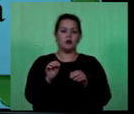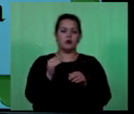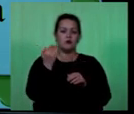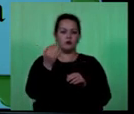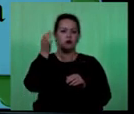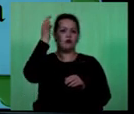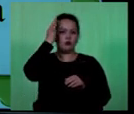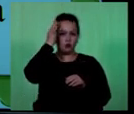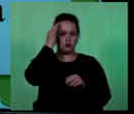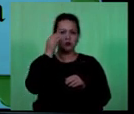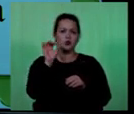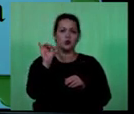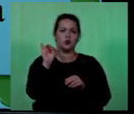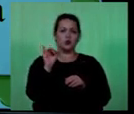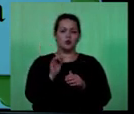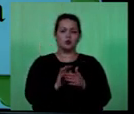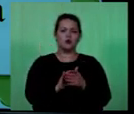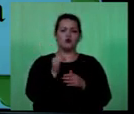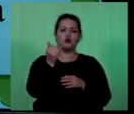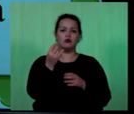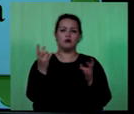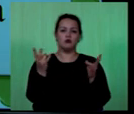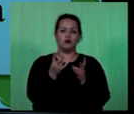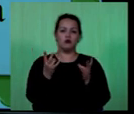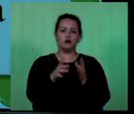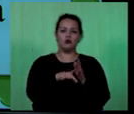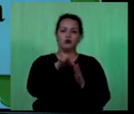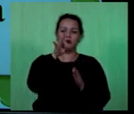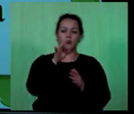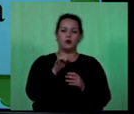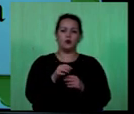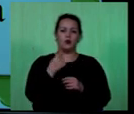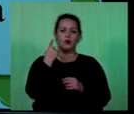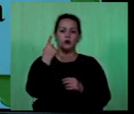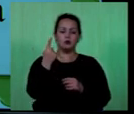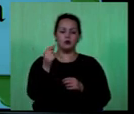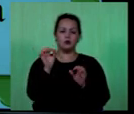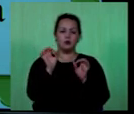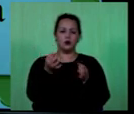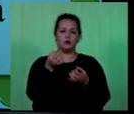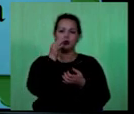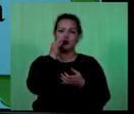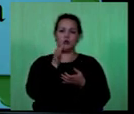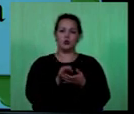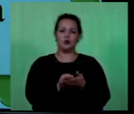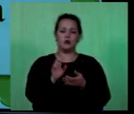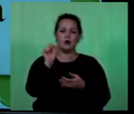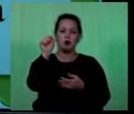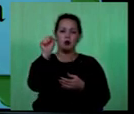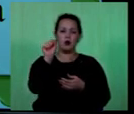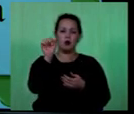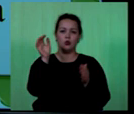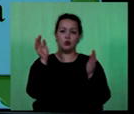компоненты умножения а сейчас вам нужно выберу выбрать один правильный ответ а